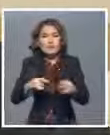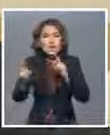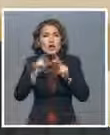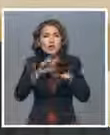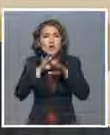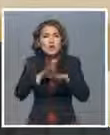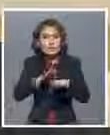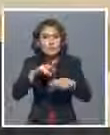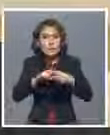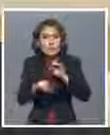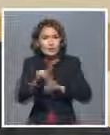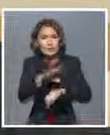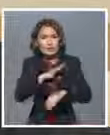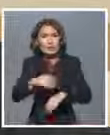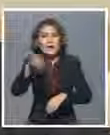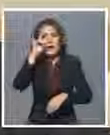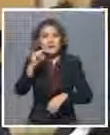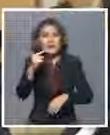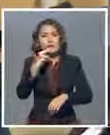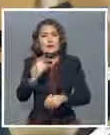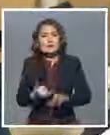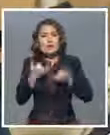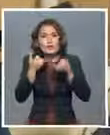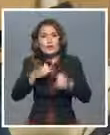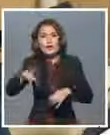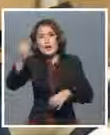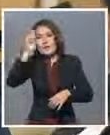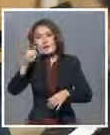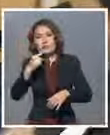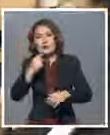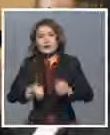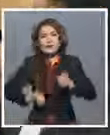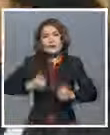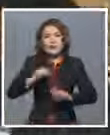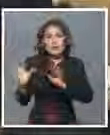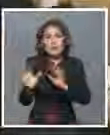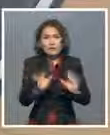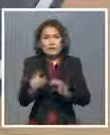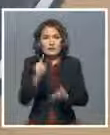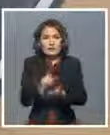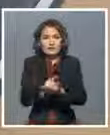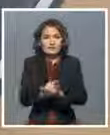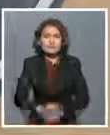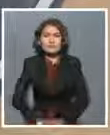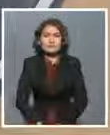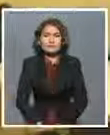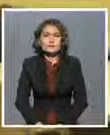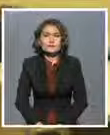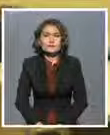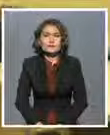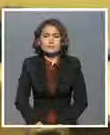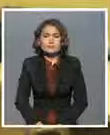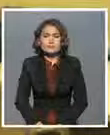үстелде айтылды. Тіл жанашырлары баспасөз арқылы мемлекеттік тілдің қоғамдағы беделі мен мәртебесін арттыру керектігіне тоқталды.